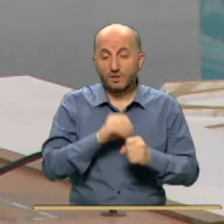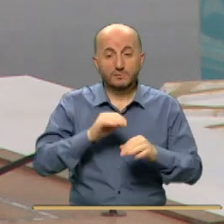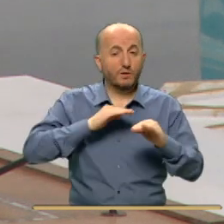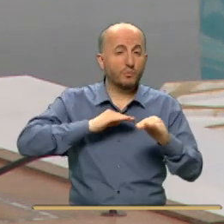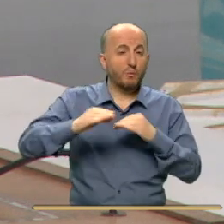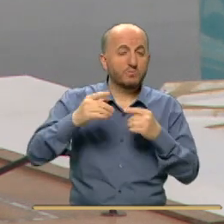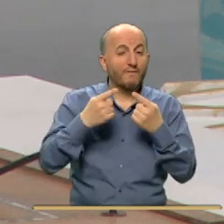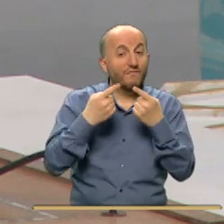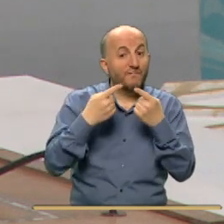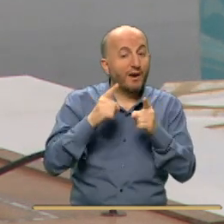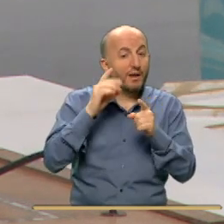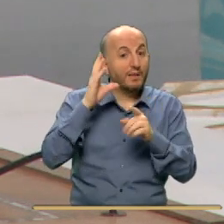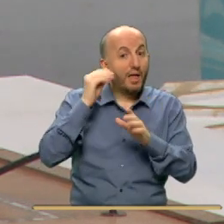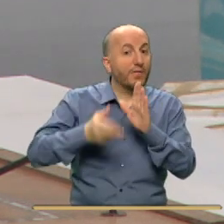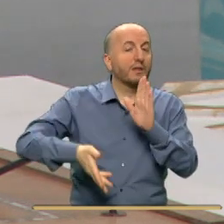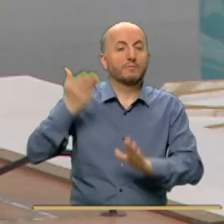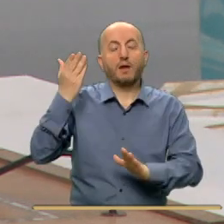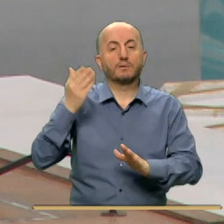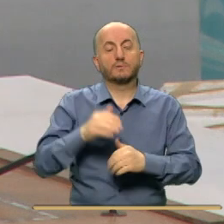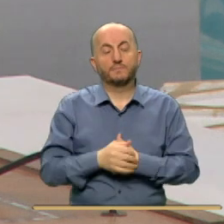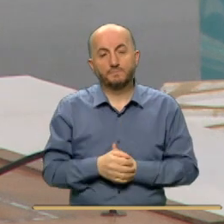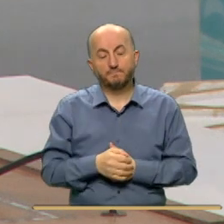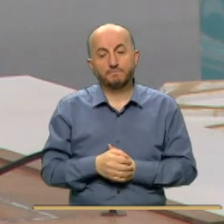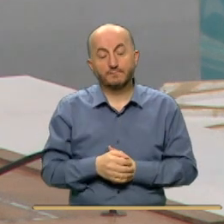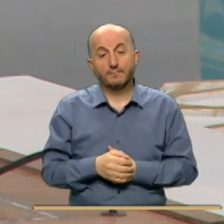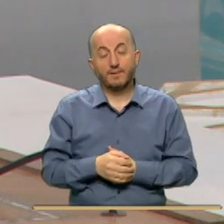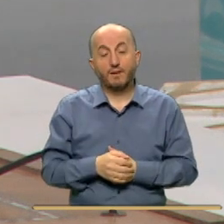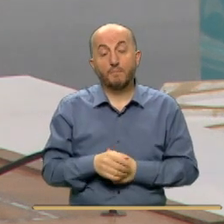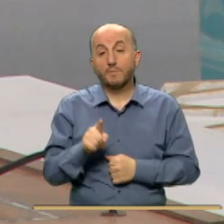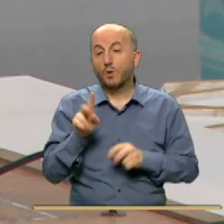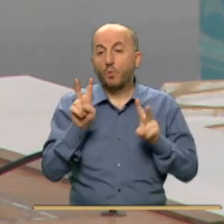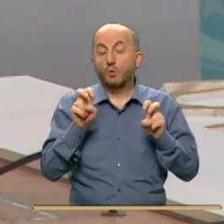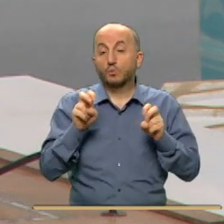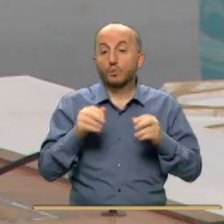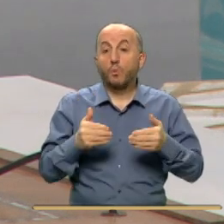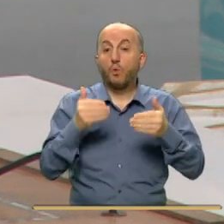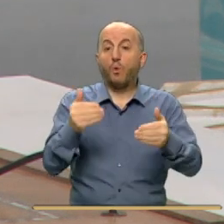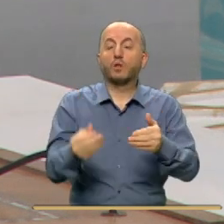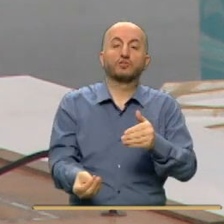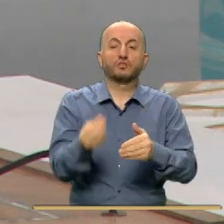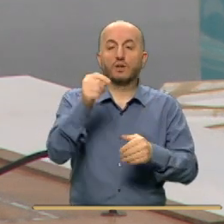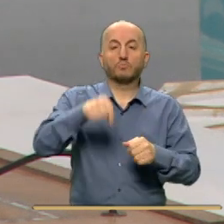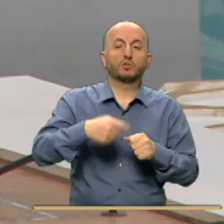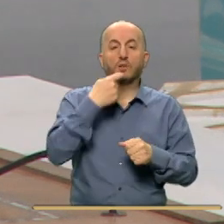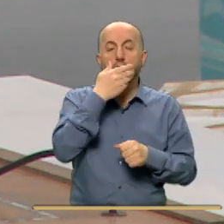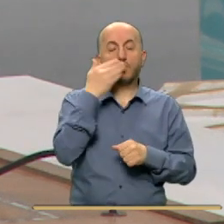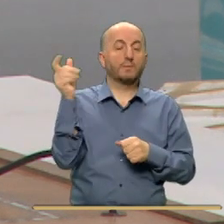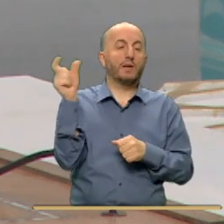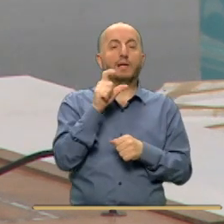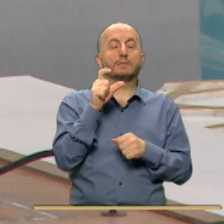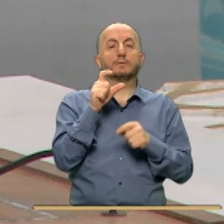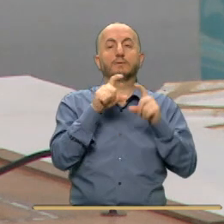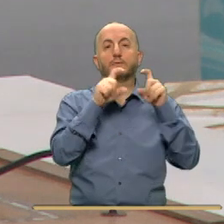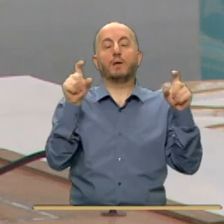toplumdaki farkındalığı artırmak için bir konuyu öne çıkarır. Bu seneki Ramazan temamızı Diyanet